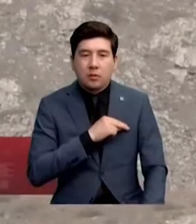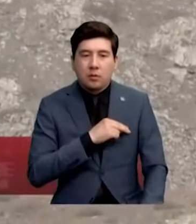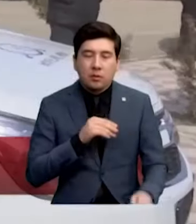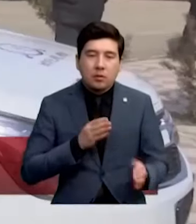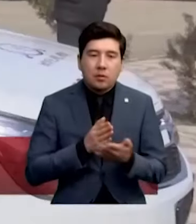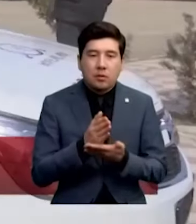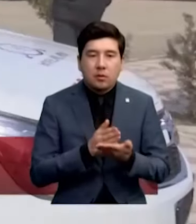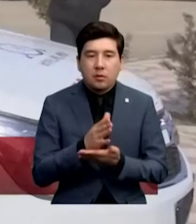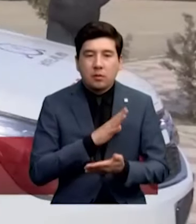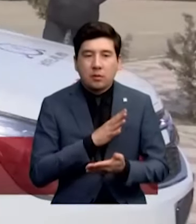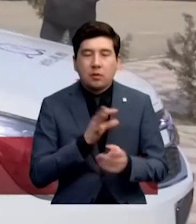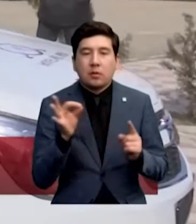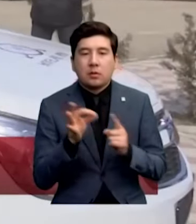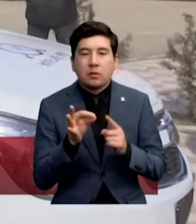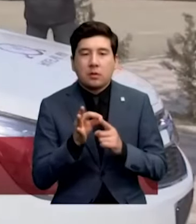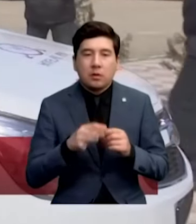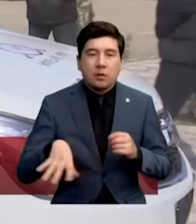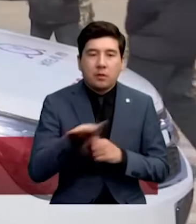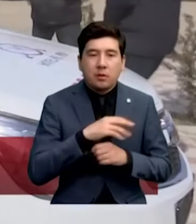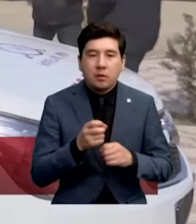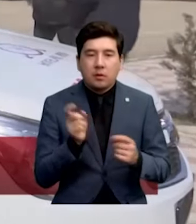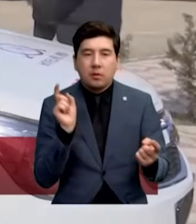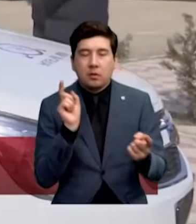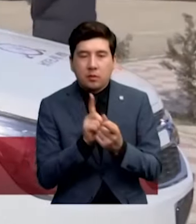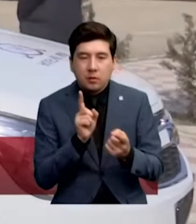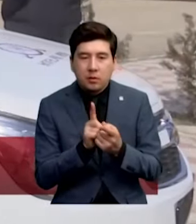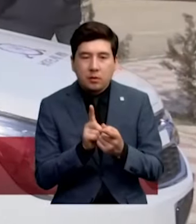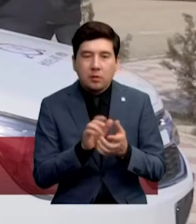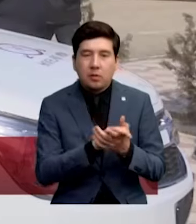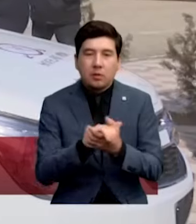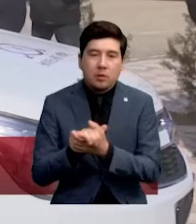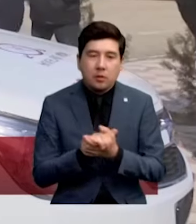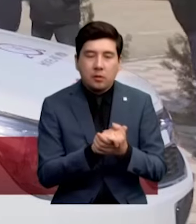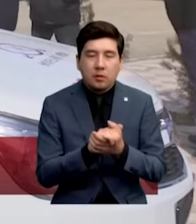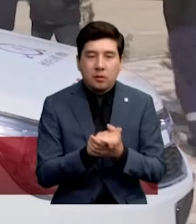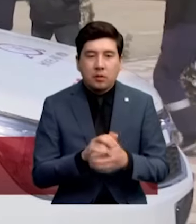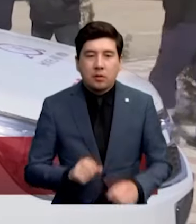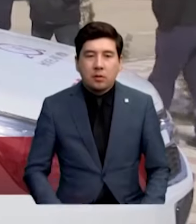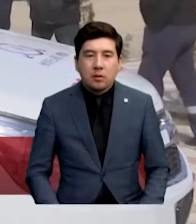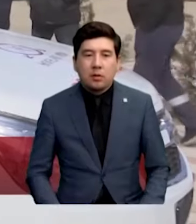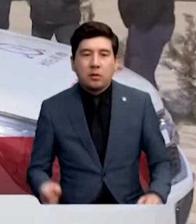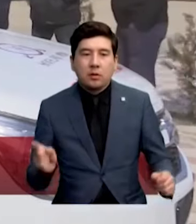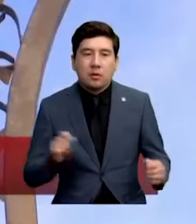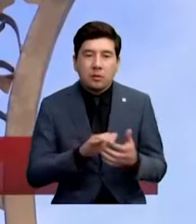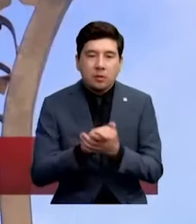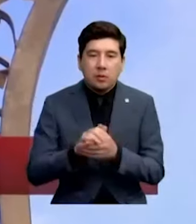Амалдың негізгі мақсаты бұл бір-бірімен халық көрісу, татуласу. Сондықтан біз оны бірлік отын